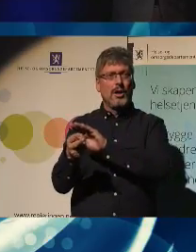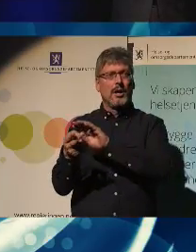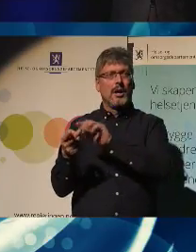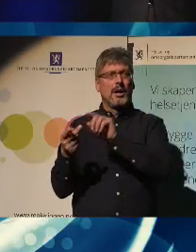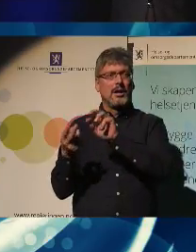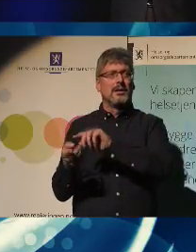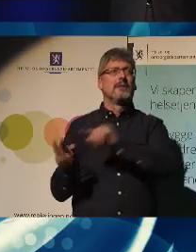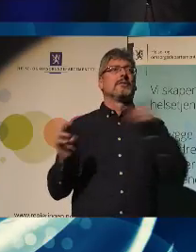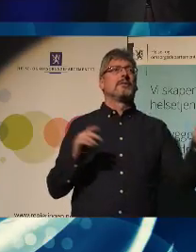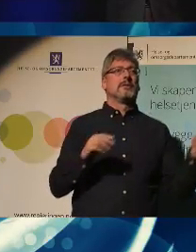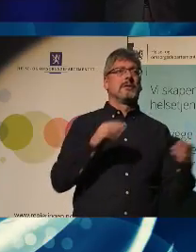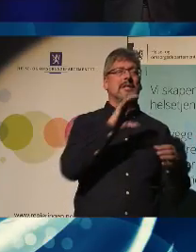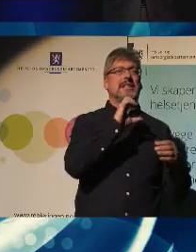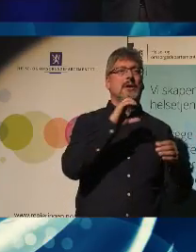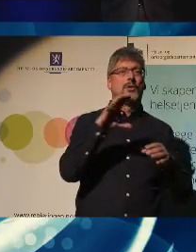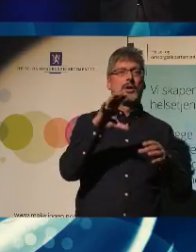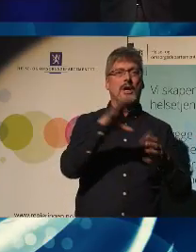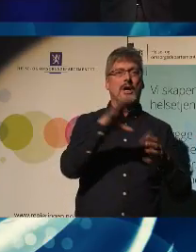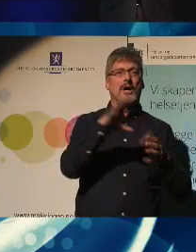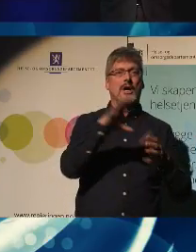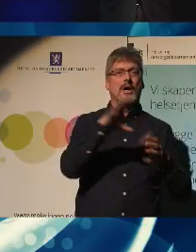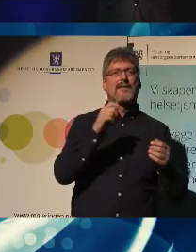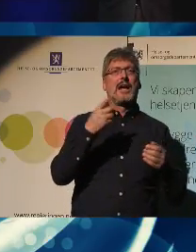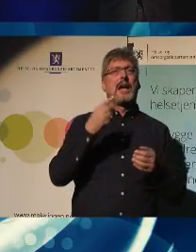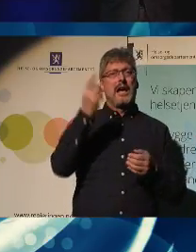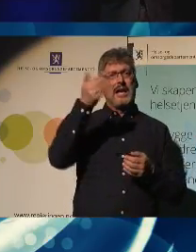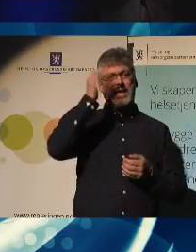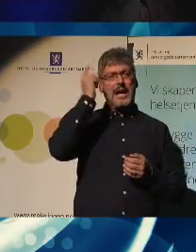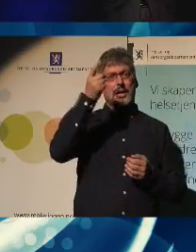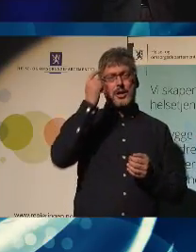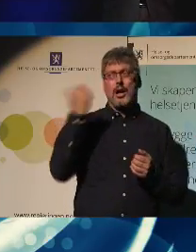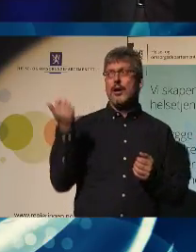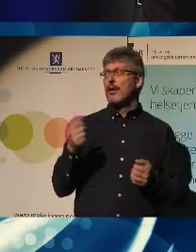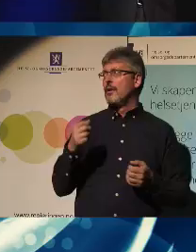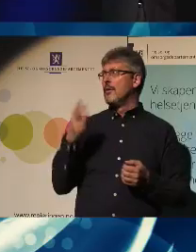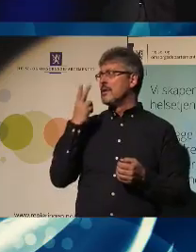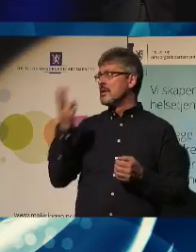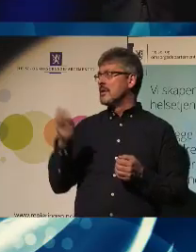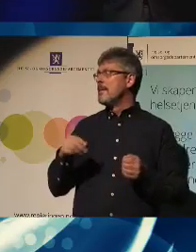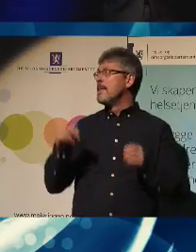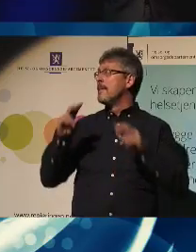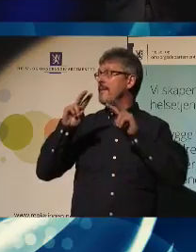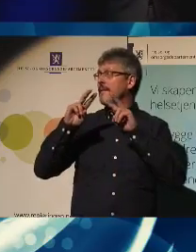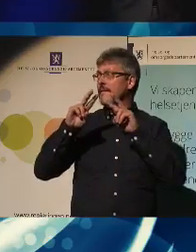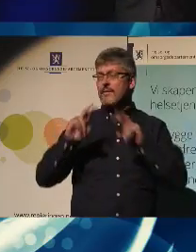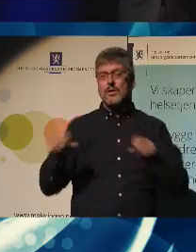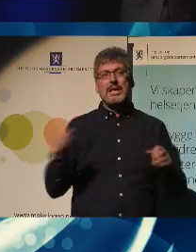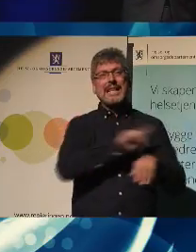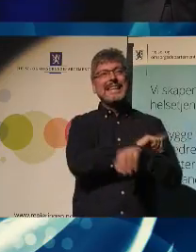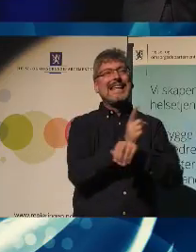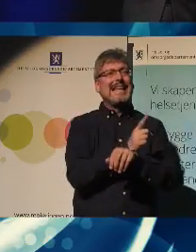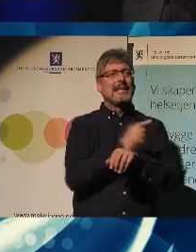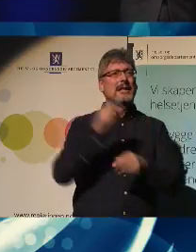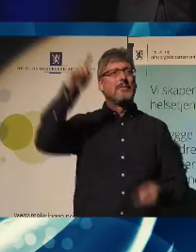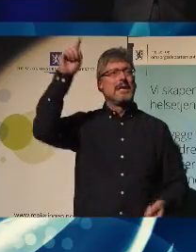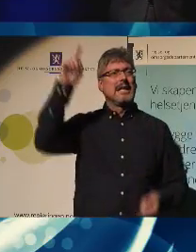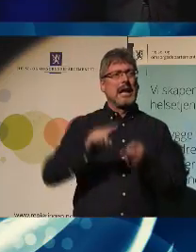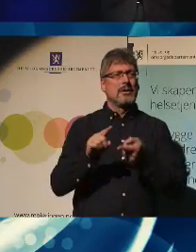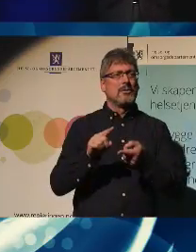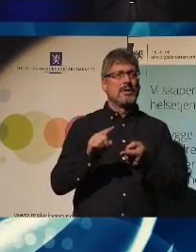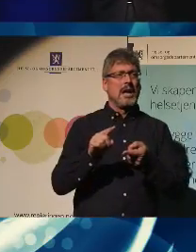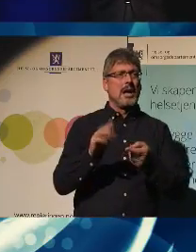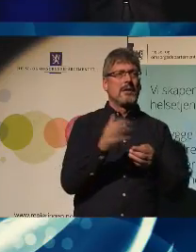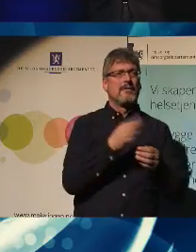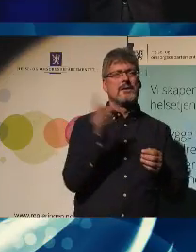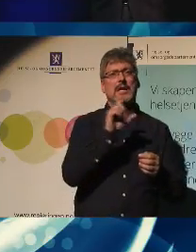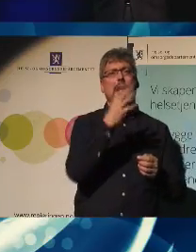hjerneslag. Og det dere ser her at på den høyre siden så har denne tiden redusert fra i gjennomsnitt ca.